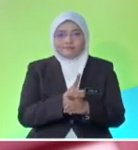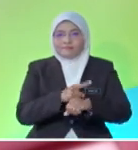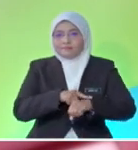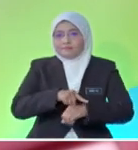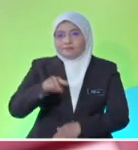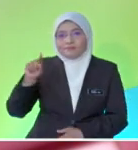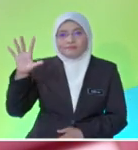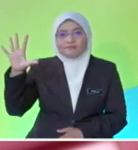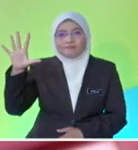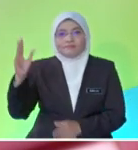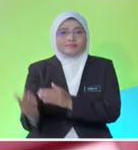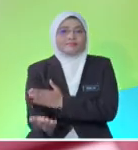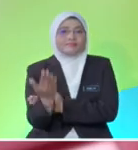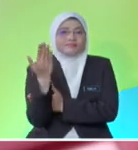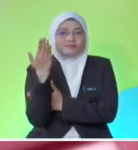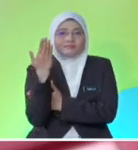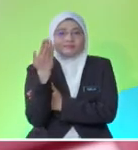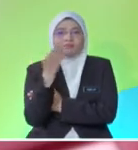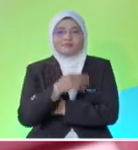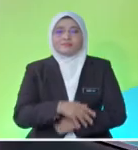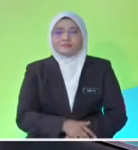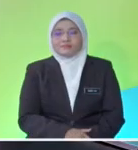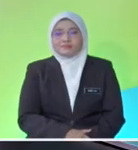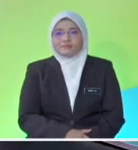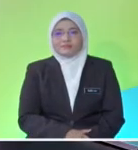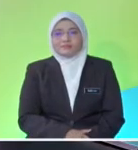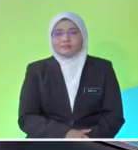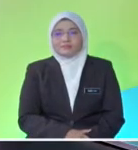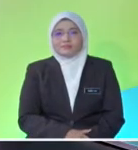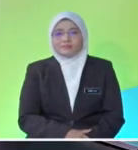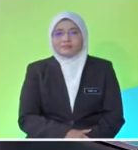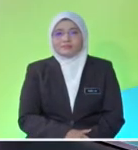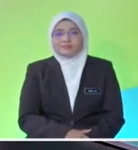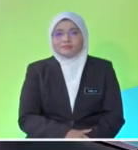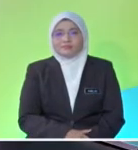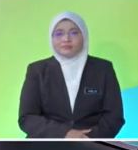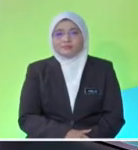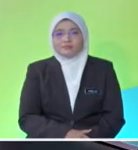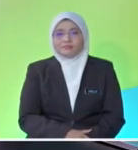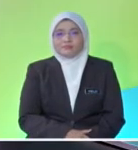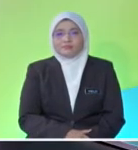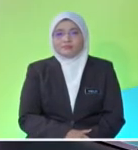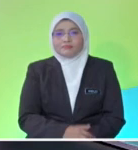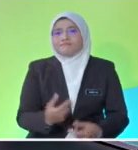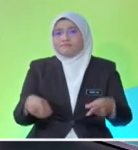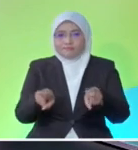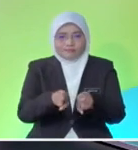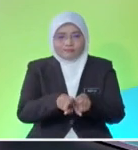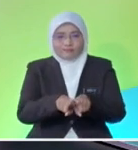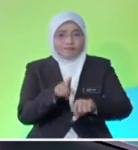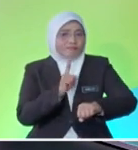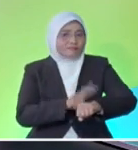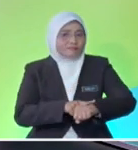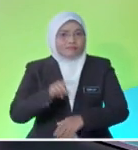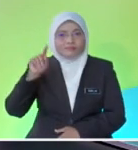5 pagi. 5 pagi ya. Kalau jadi, jam ni, pukul 5 pagi pun dia tunjuk macam ni. Pukul 5 petang pun